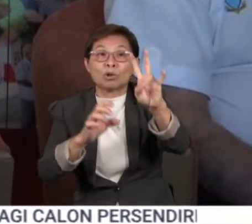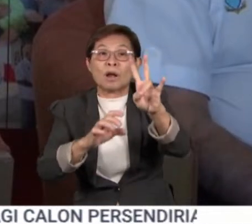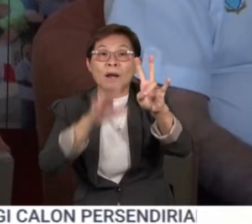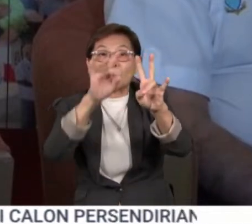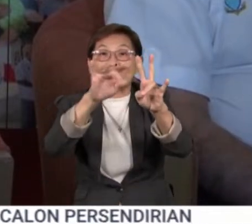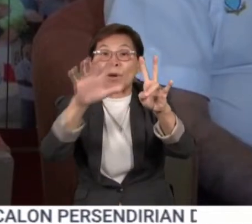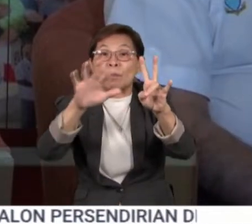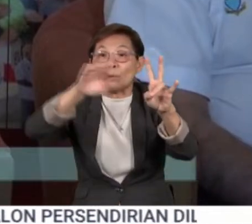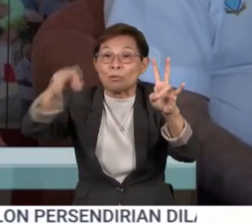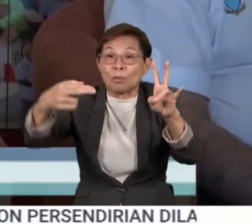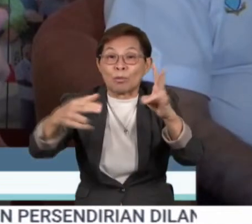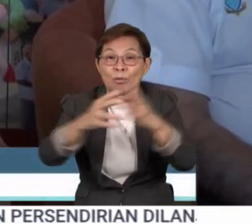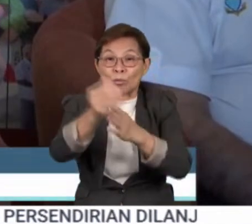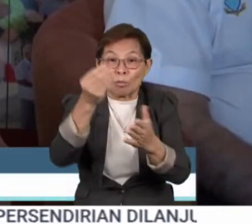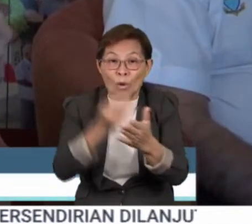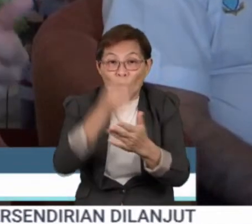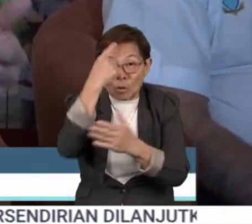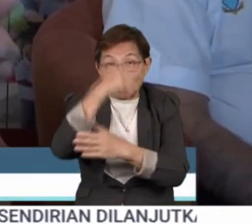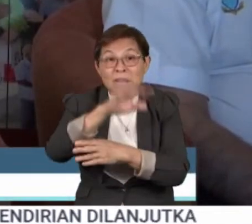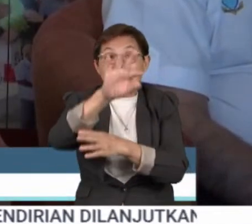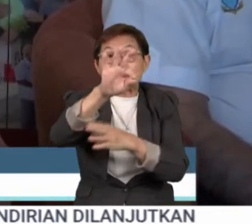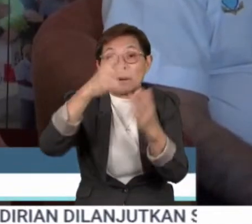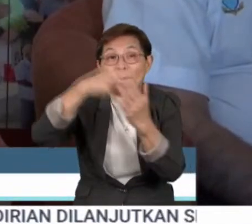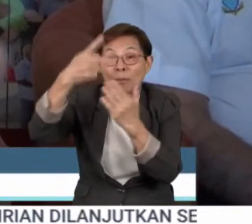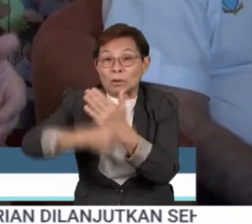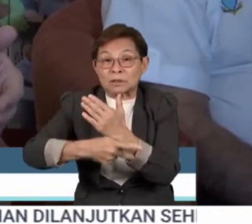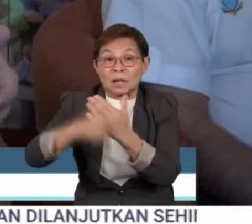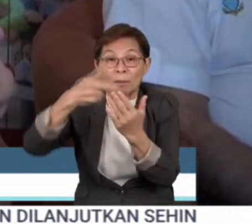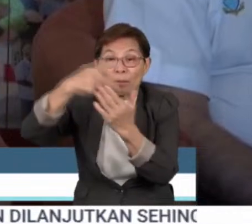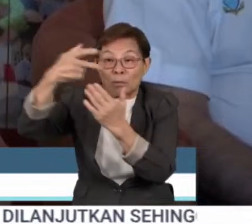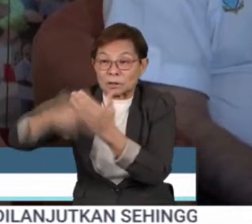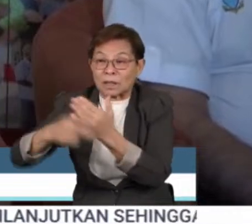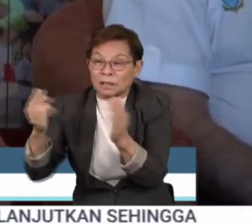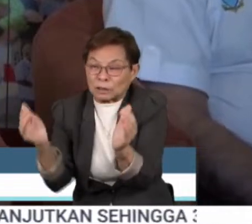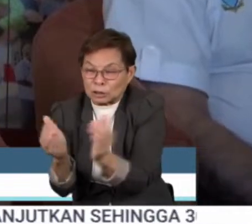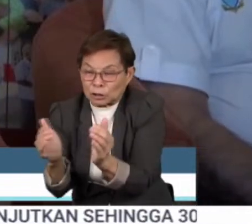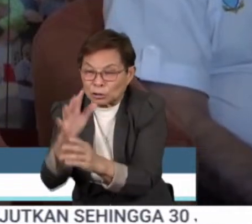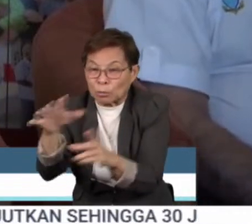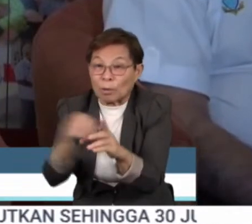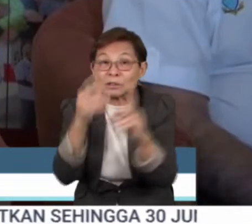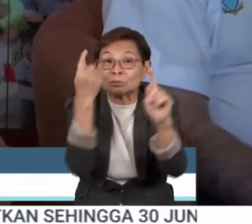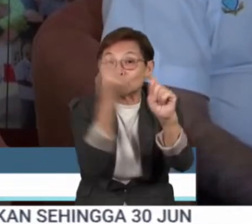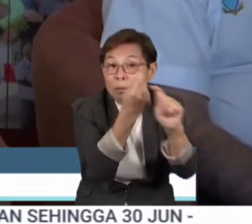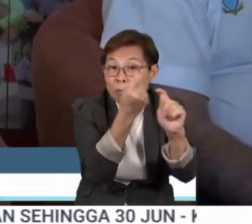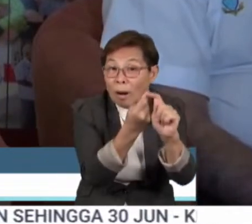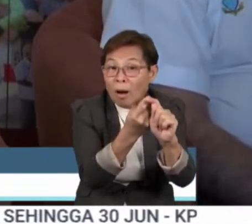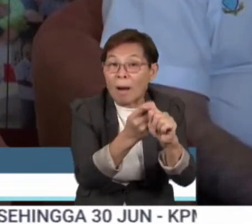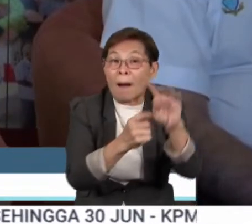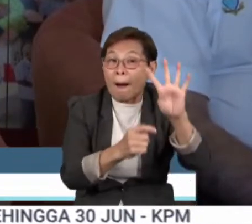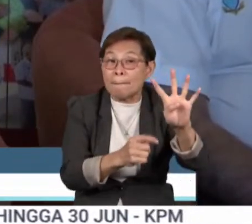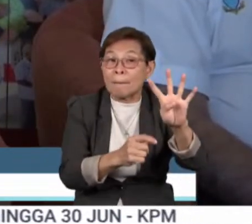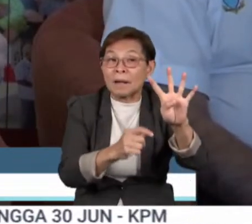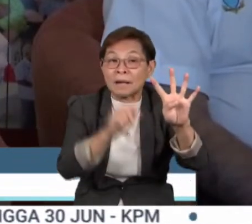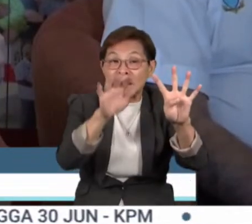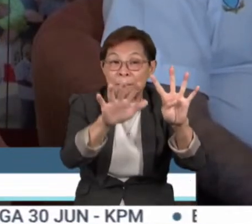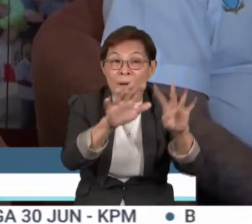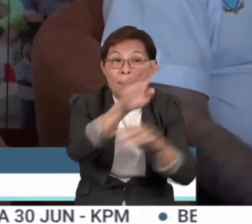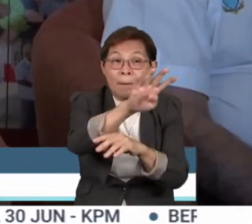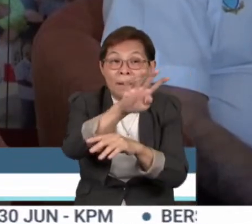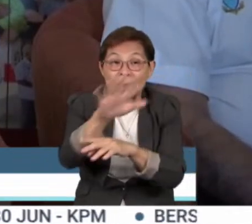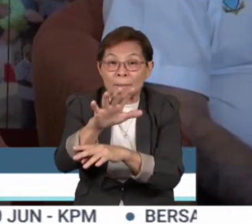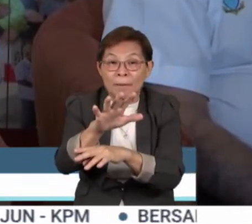RM785,000 untuk 9 lagi projek berskala kecil termasuk pembinaan 45